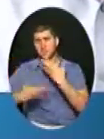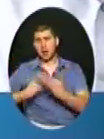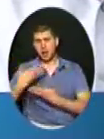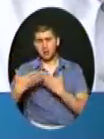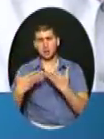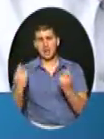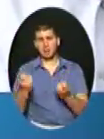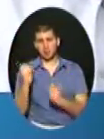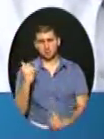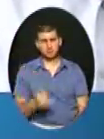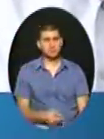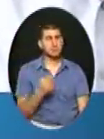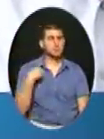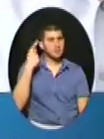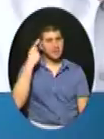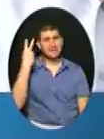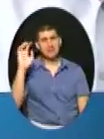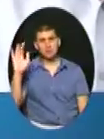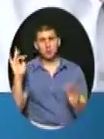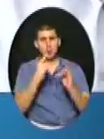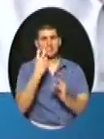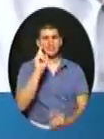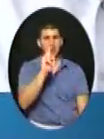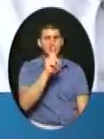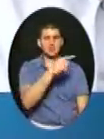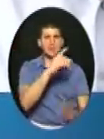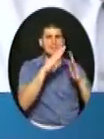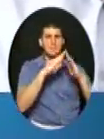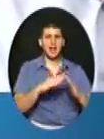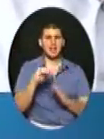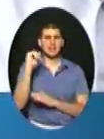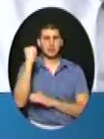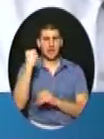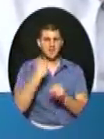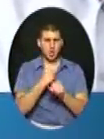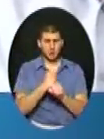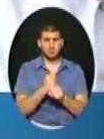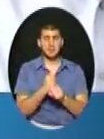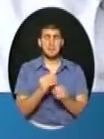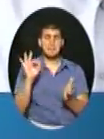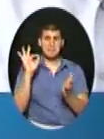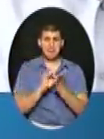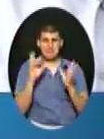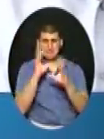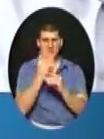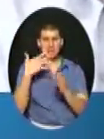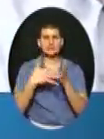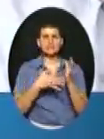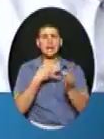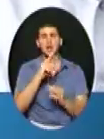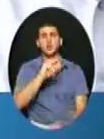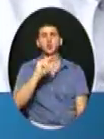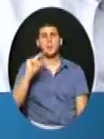במהלך הקמפיין נדמה לי 25 מול 21 לטובת מפלגת העבודה באותו ערב היה סקר